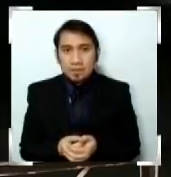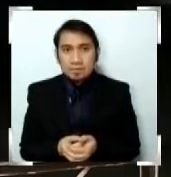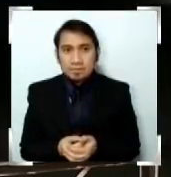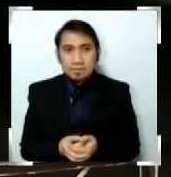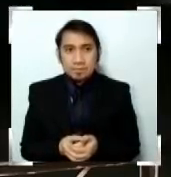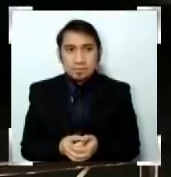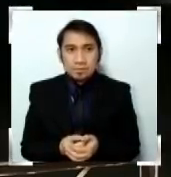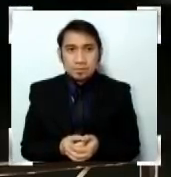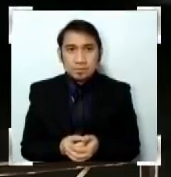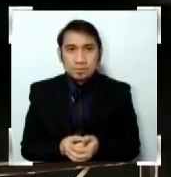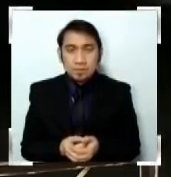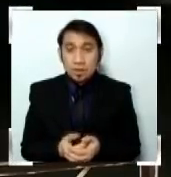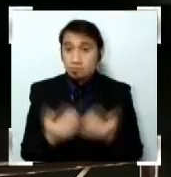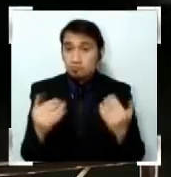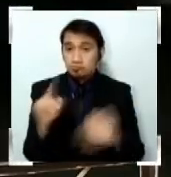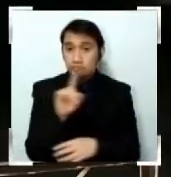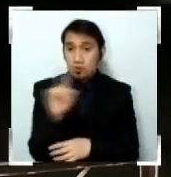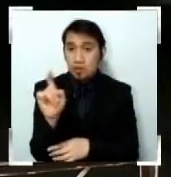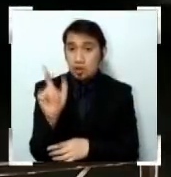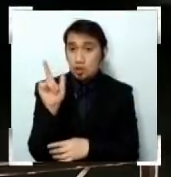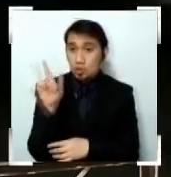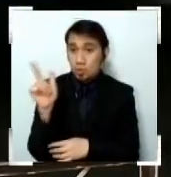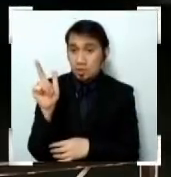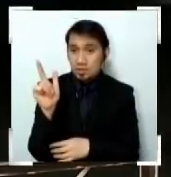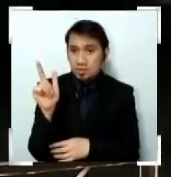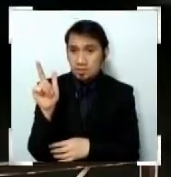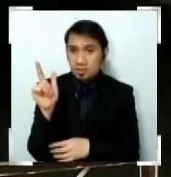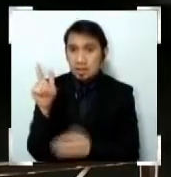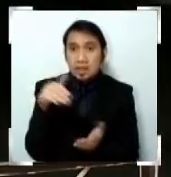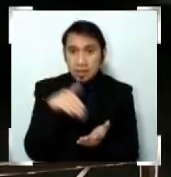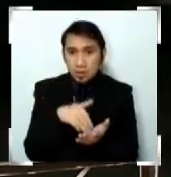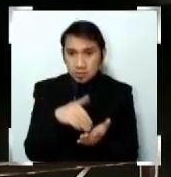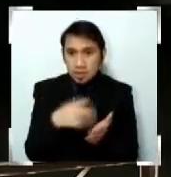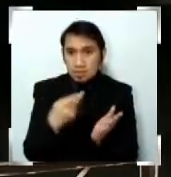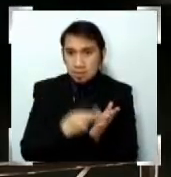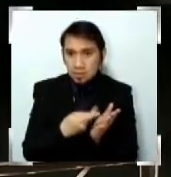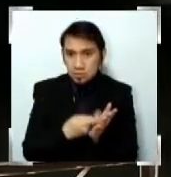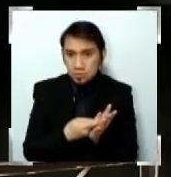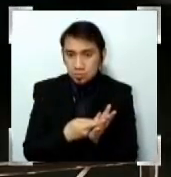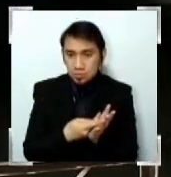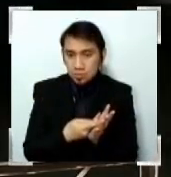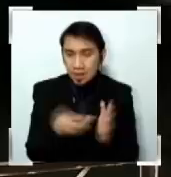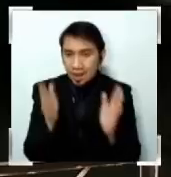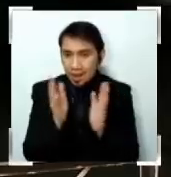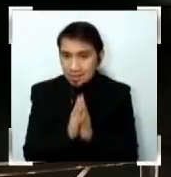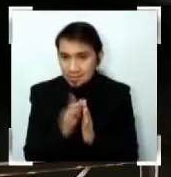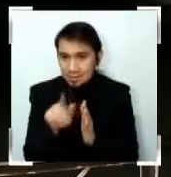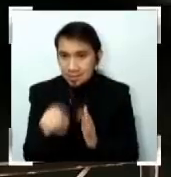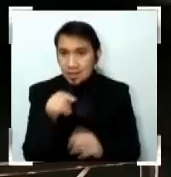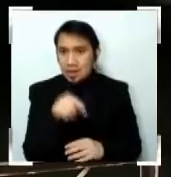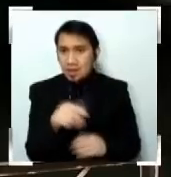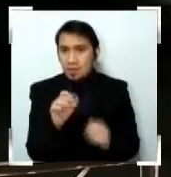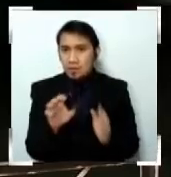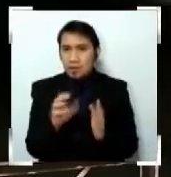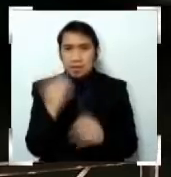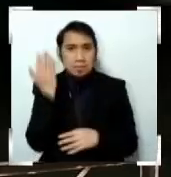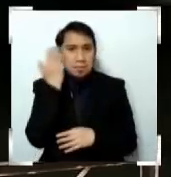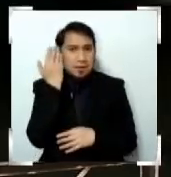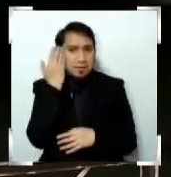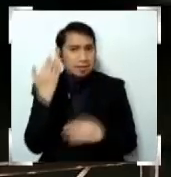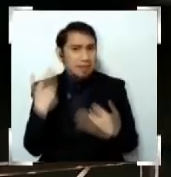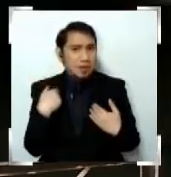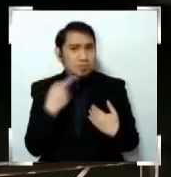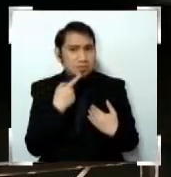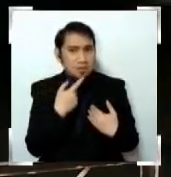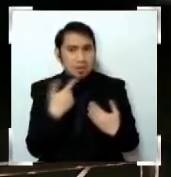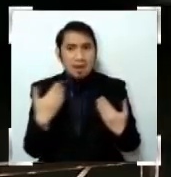Igan 120,000 pesos ang singil ng naarestong suspek para sa kunyaring hawak niyang 56 vials ng COVID-19